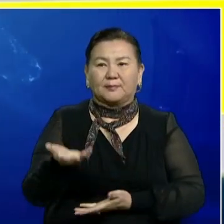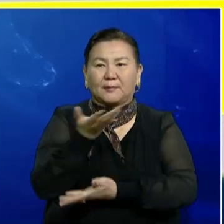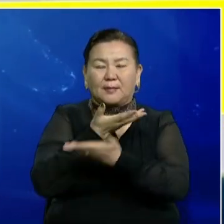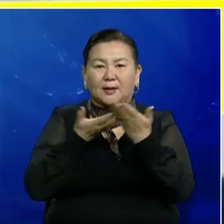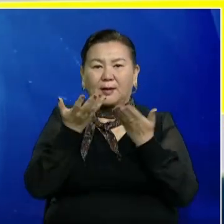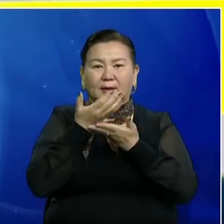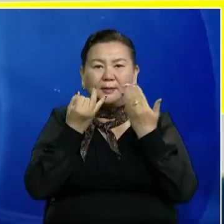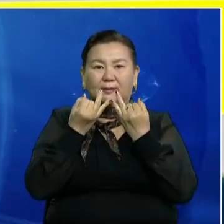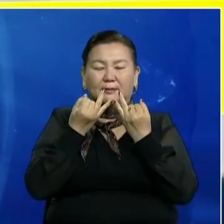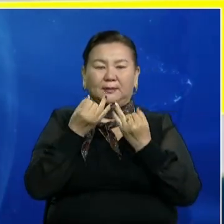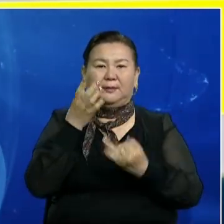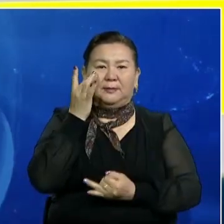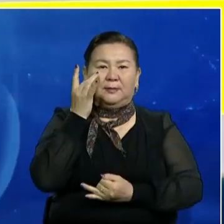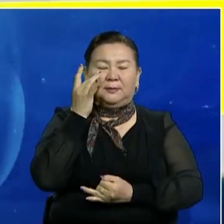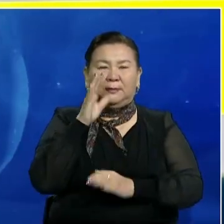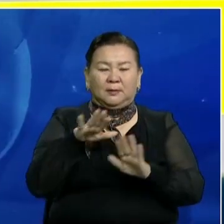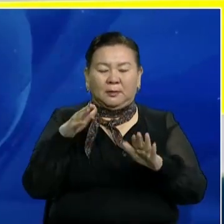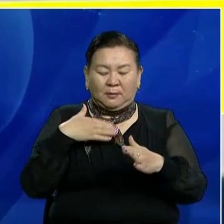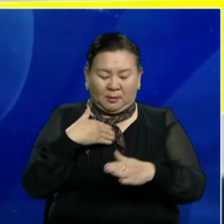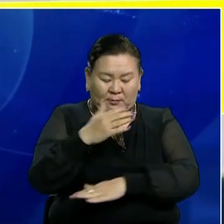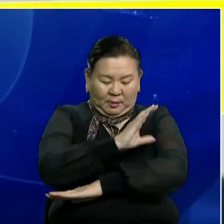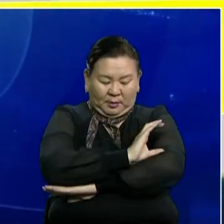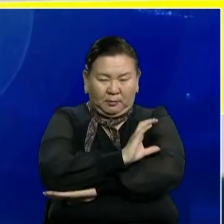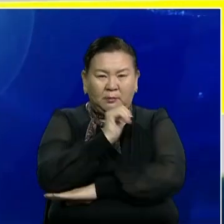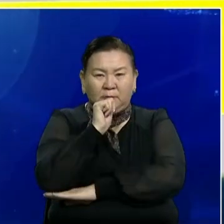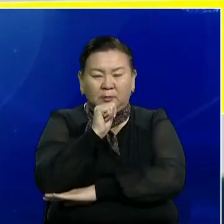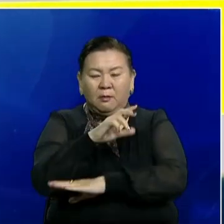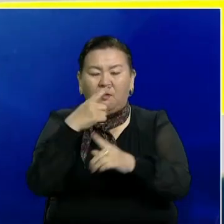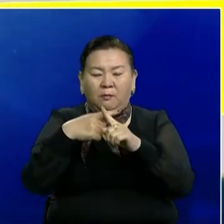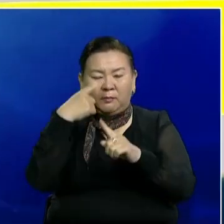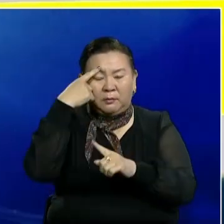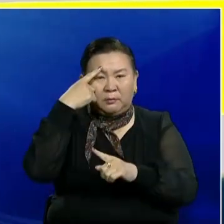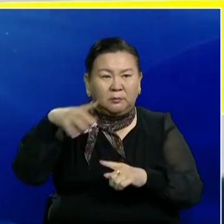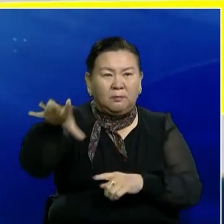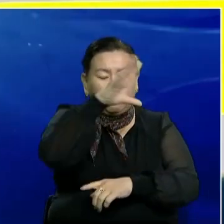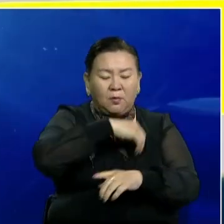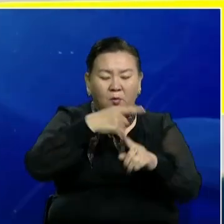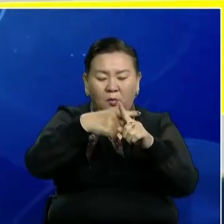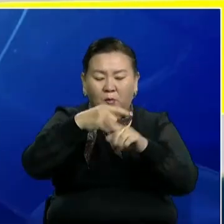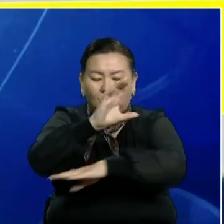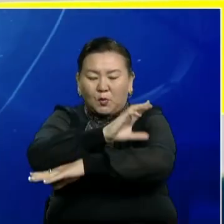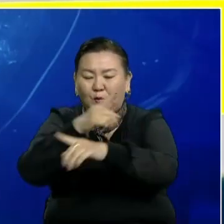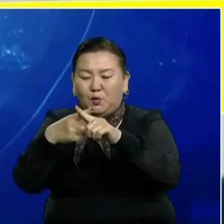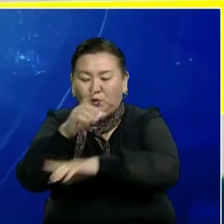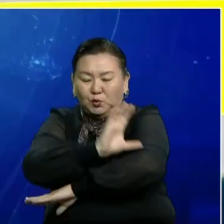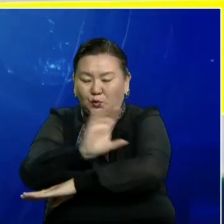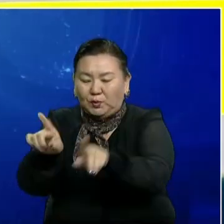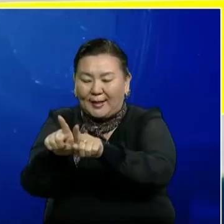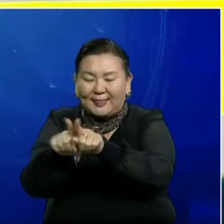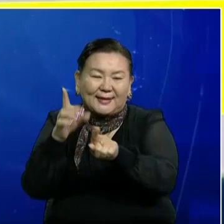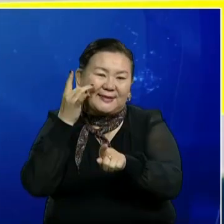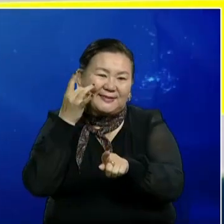ярилцаад за тэгвэл энэ тий зөвхөн манай сургуульд биш Монгол орнд аяар энэ бол тулгамдаж байгаа асуудал. За